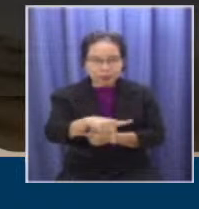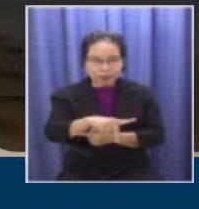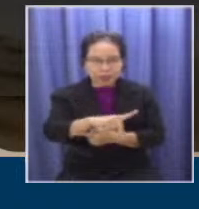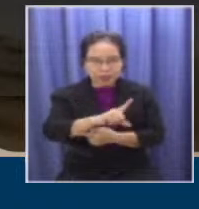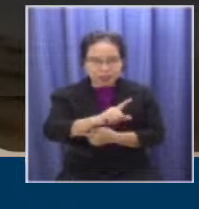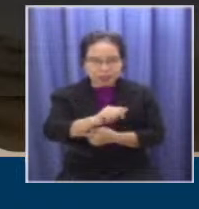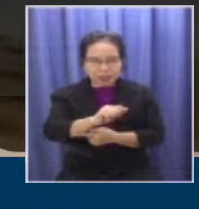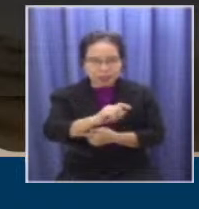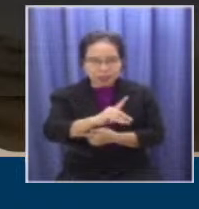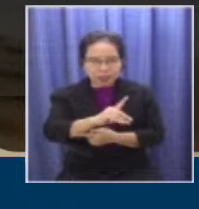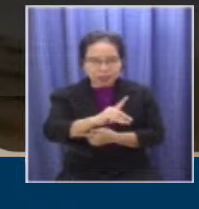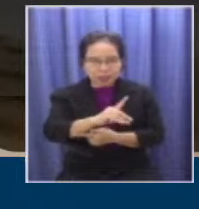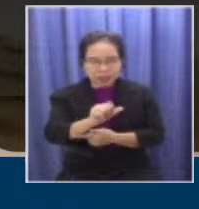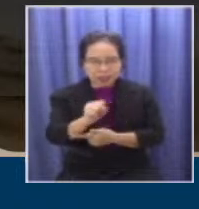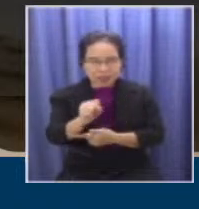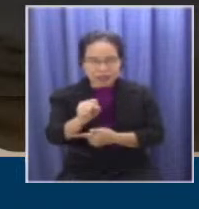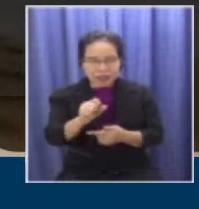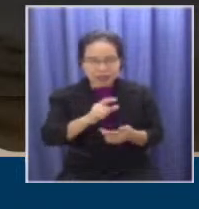ensroma